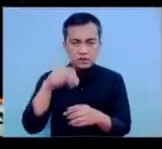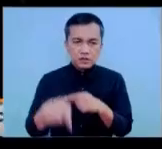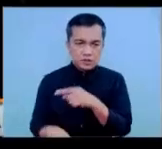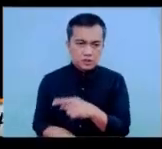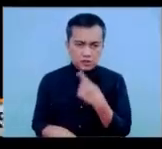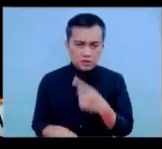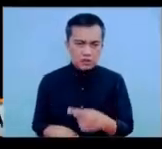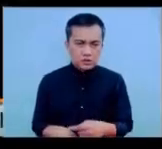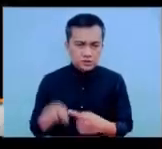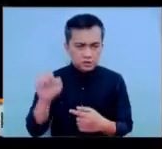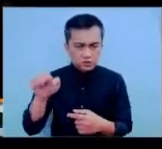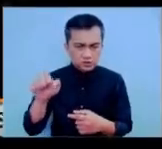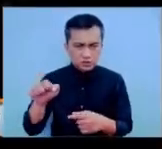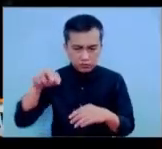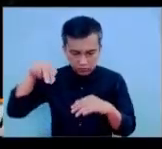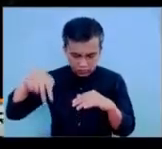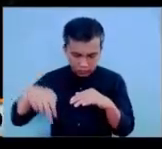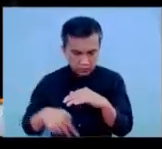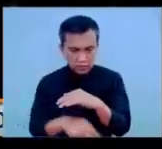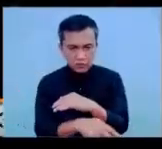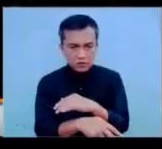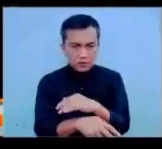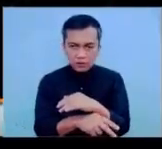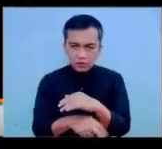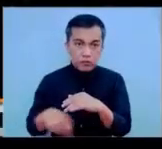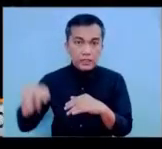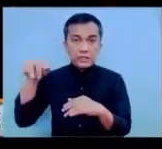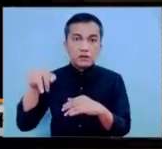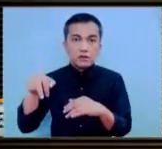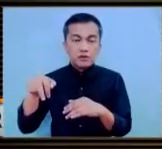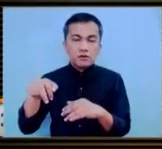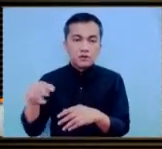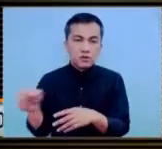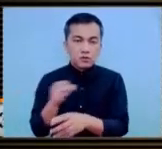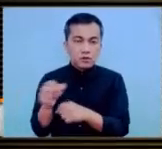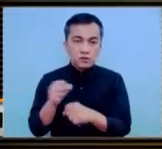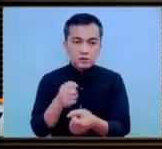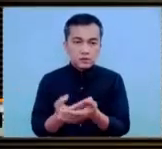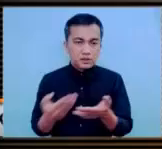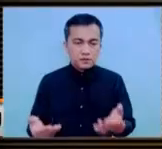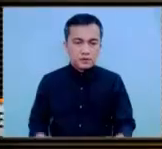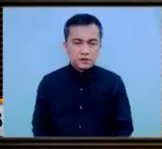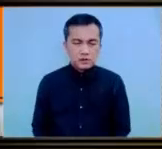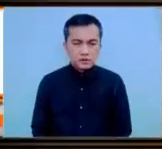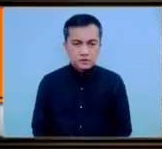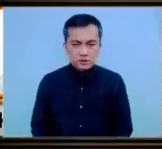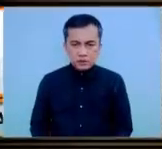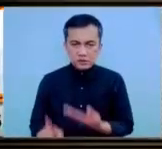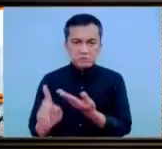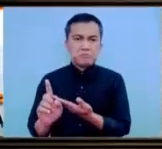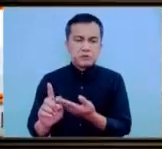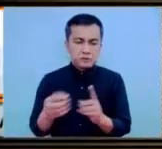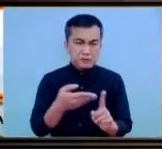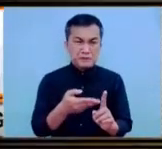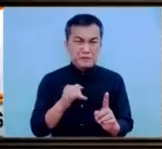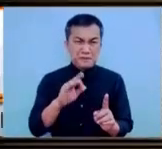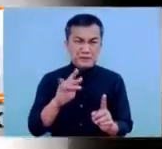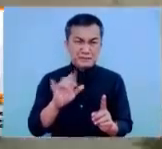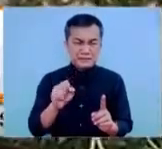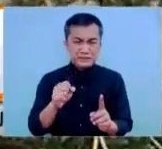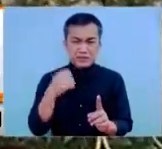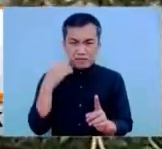siya. Bumaba siya eh. Bumalik, bali, kumuha ng mga gamit. Wala ng buhay si Francis na matagpuan